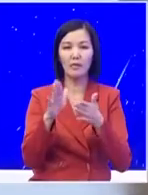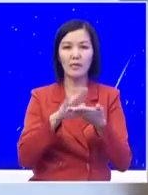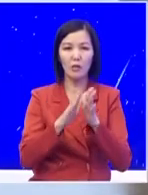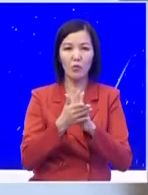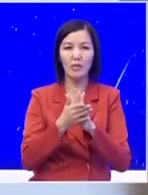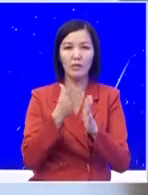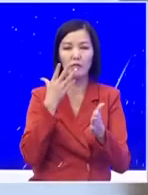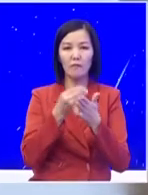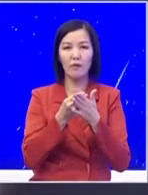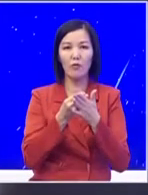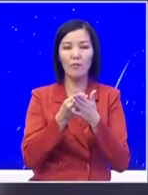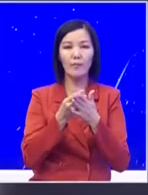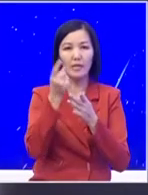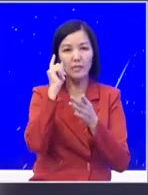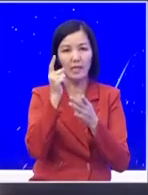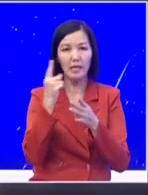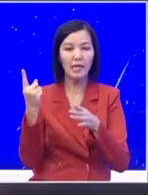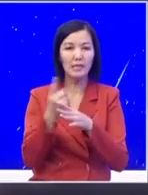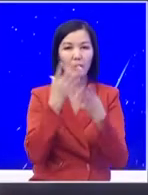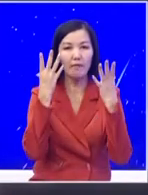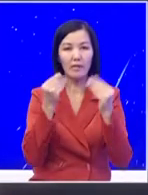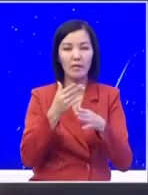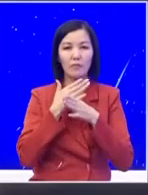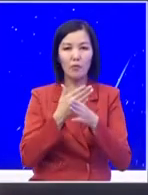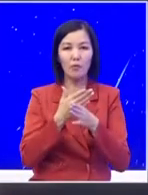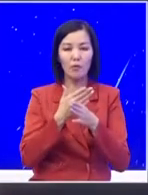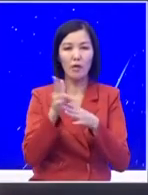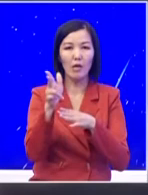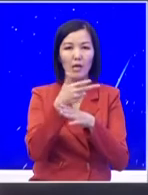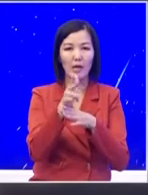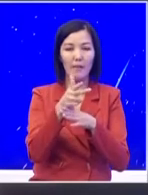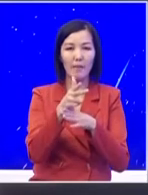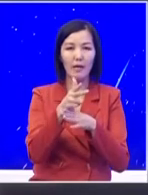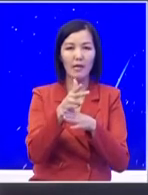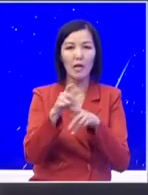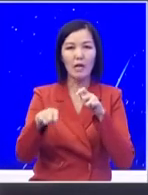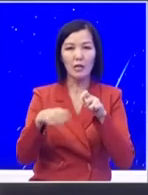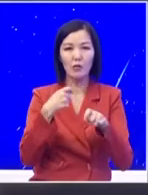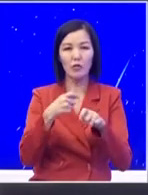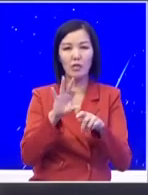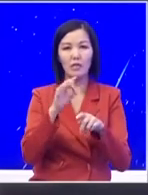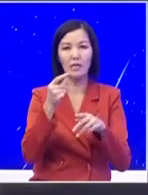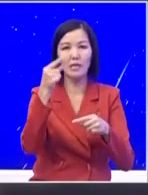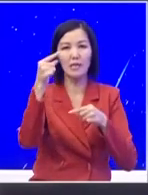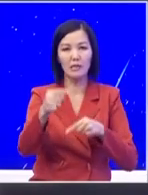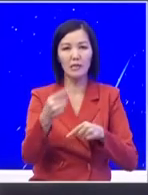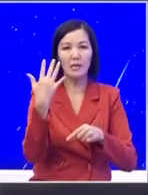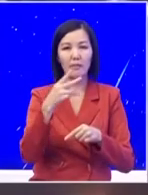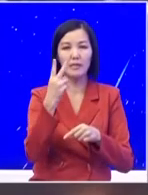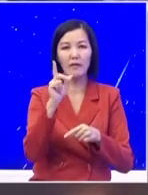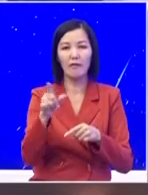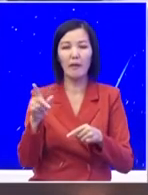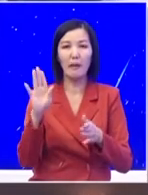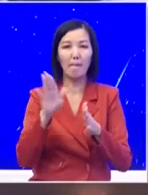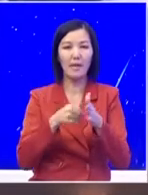аким у себя на странице. За первые 3 дня с помощью умных камер в автобусах выявили нарушение социальной дистанции. 52 человека